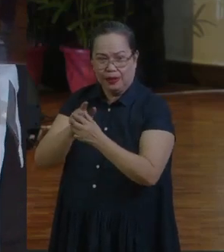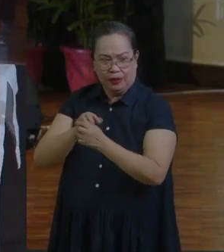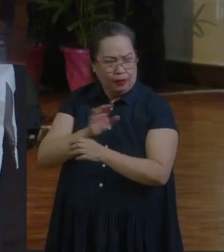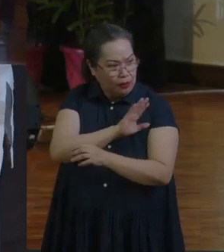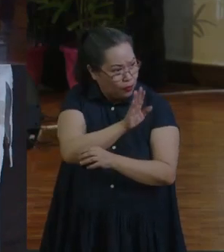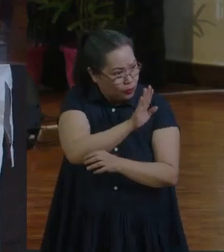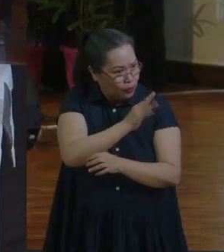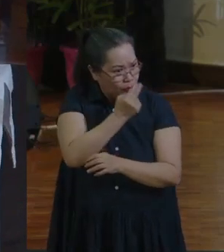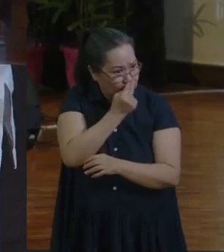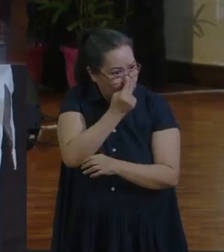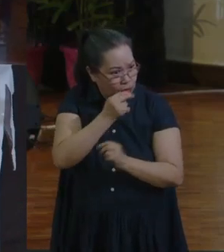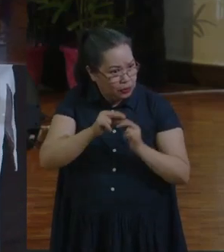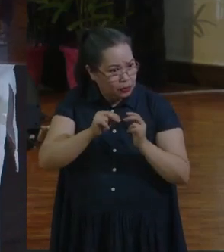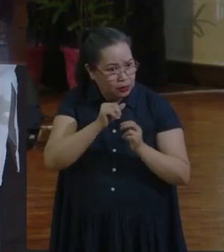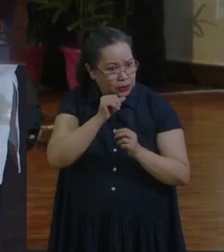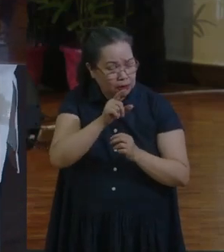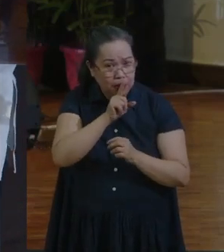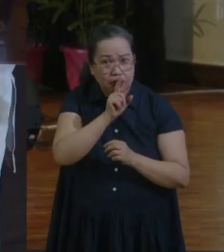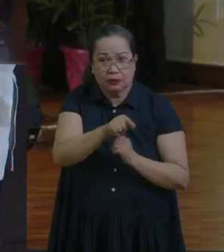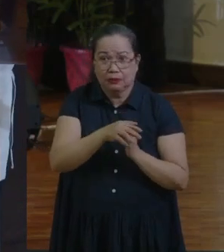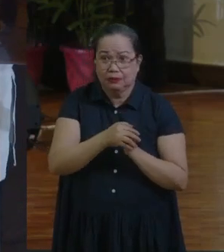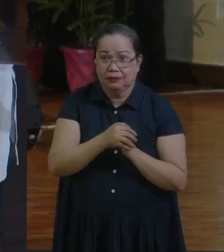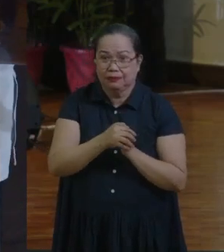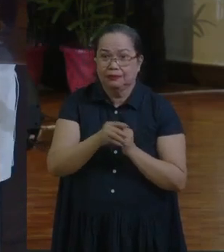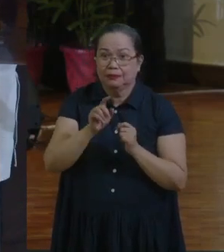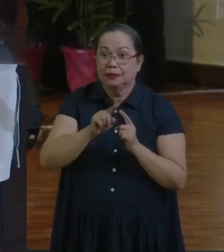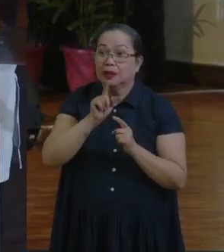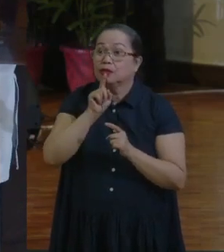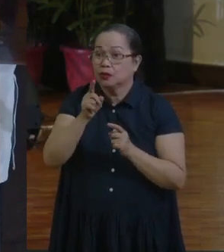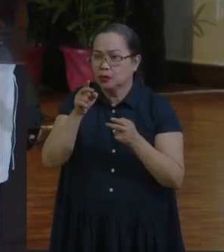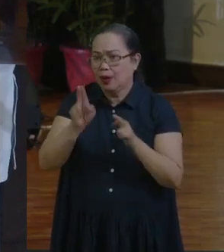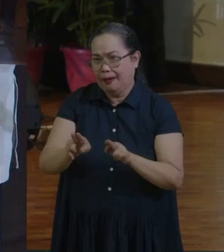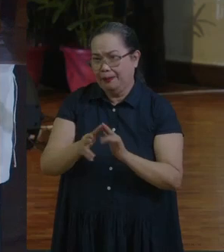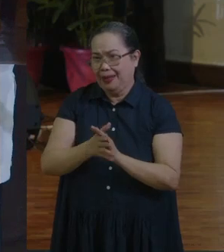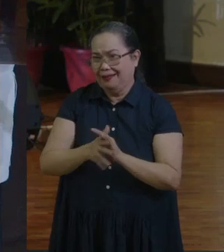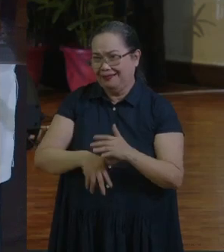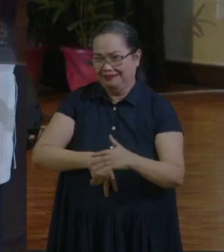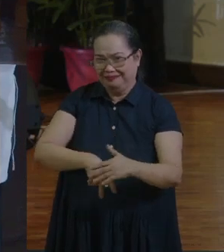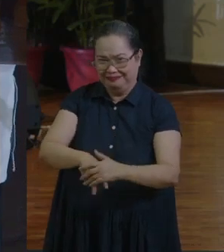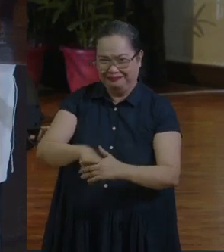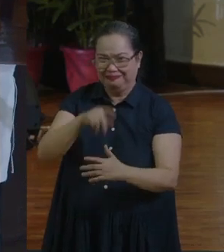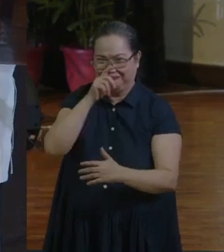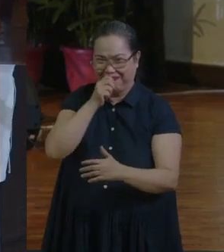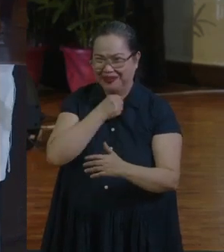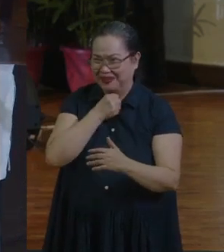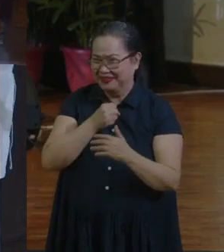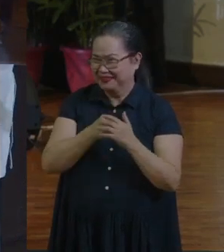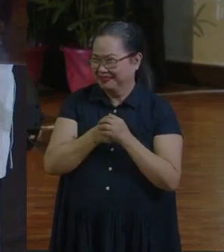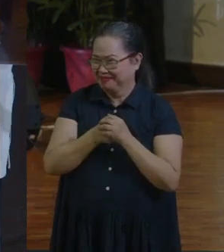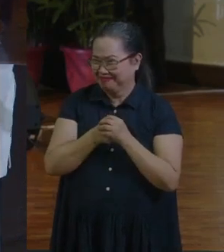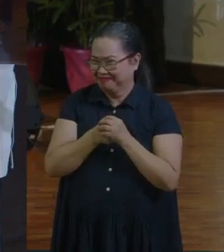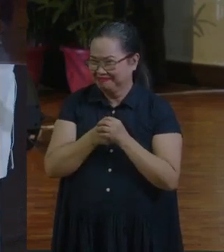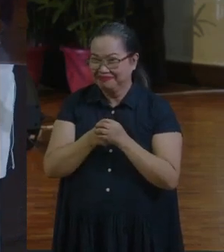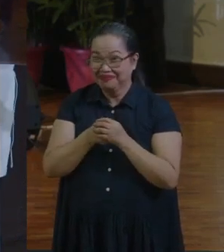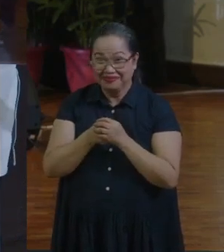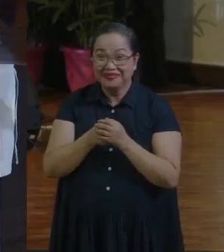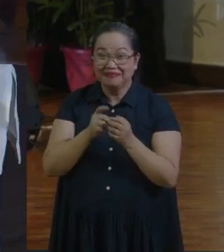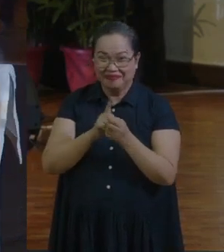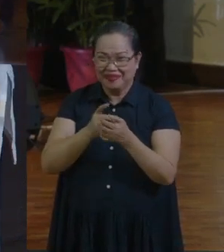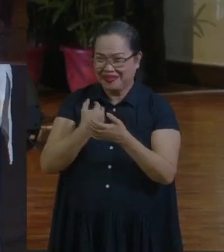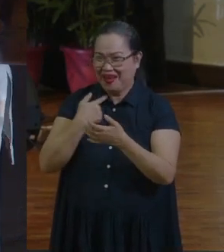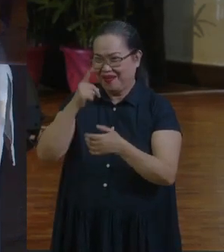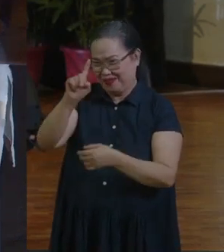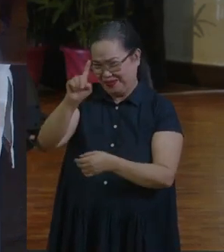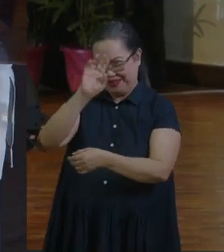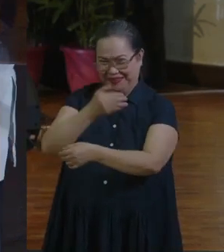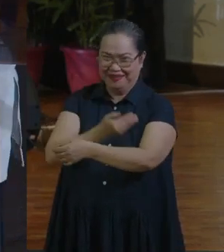hindi nakakatawa. Pero totoo po, siya po ay nabuntis. So, sinabihan na po